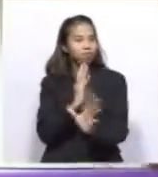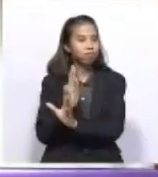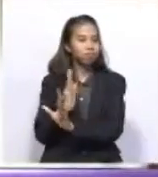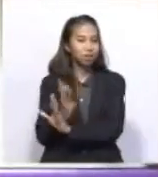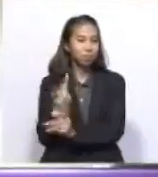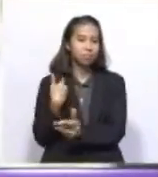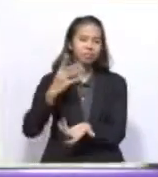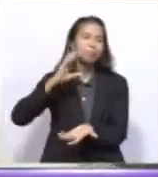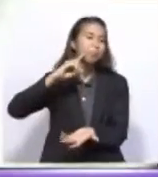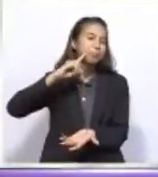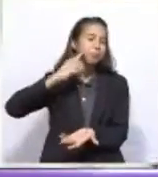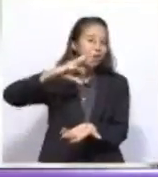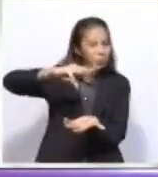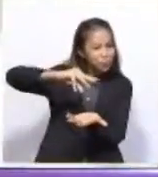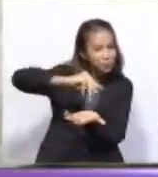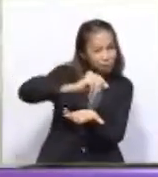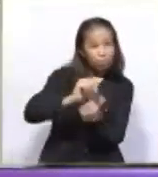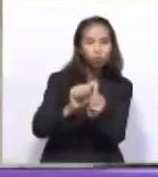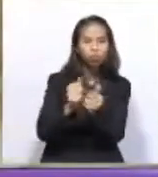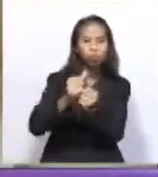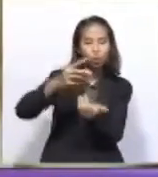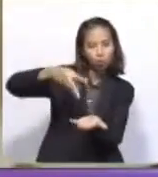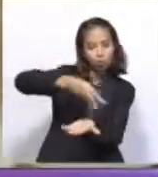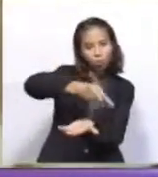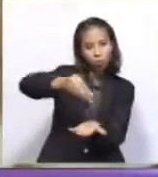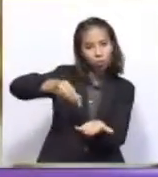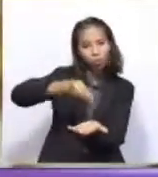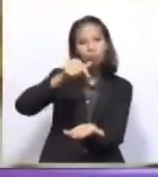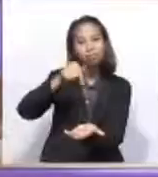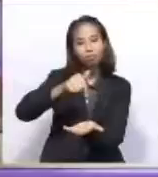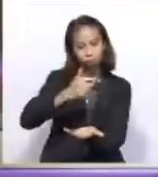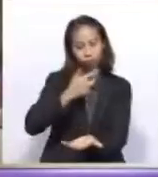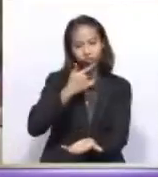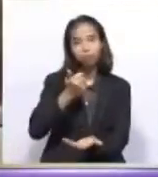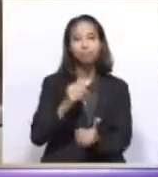ส่นิดนึงถั่วสักหน่อยนะคะเข้ากันดีจริงเชียว